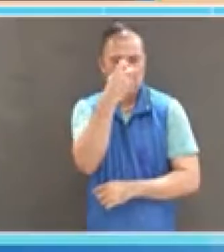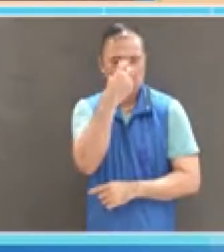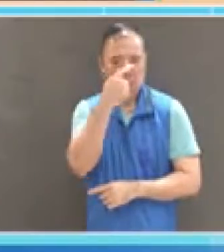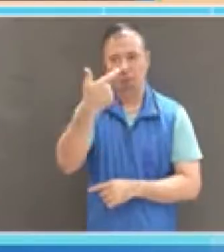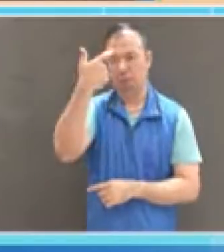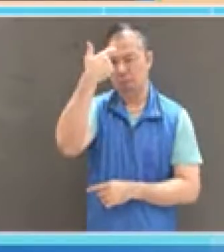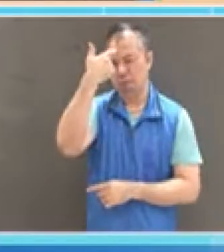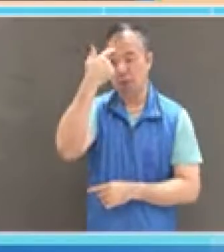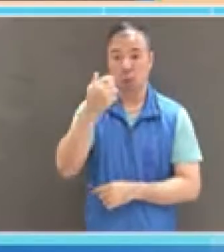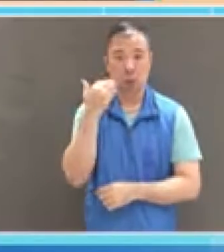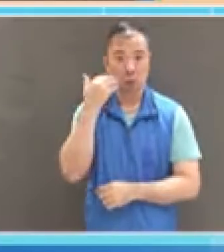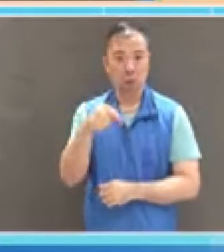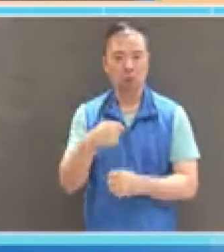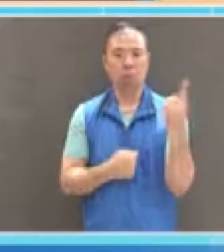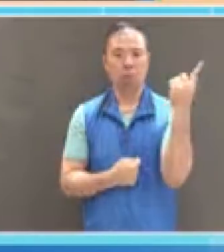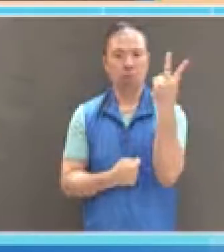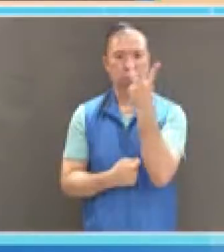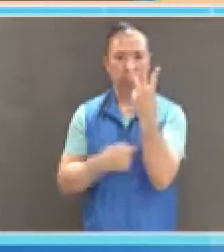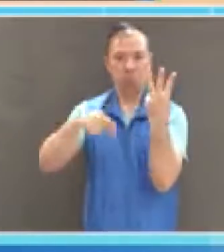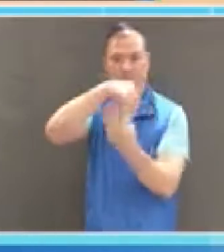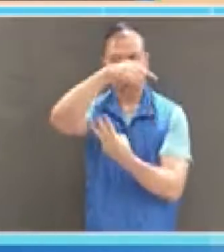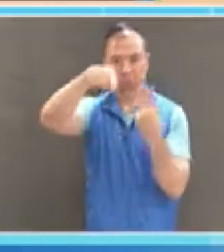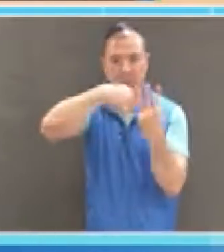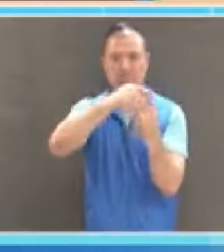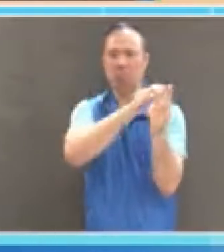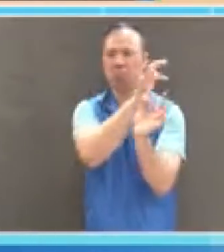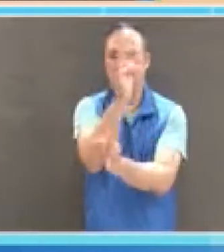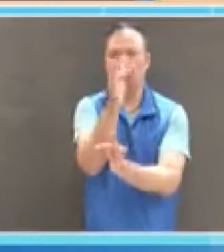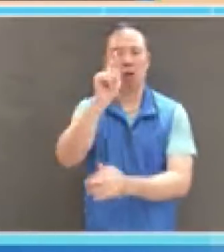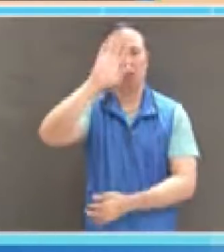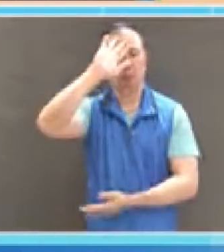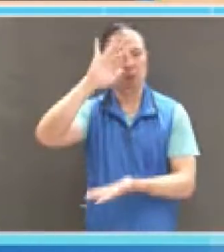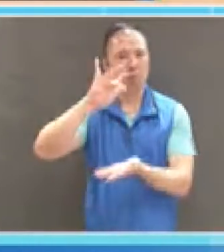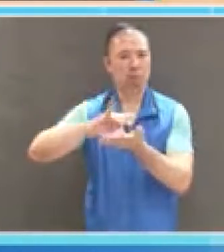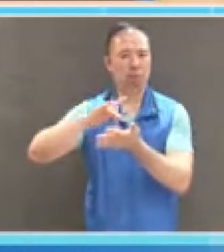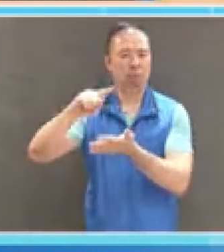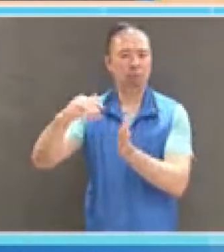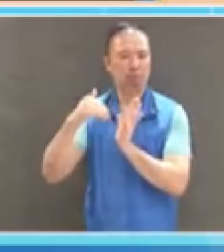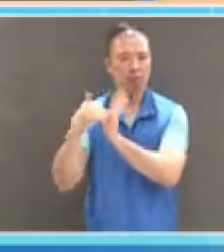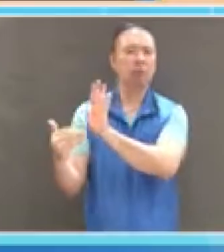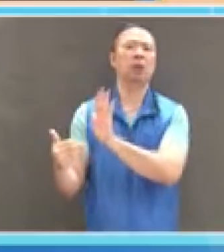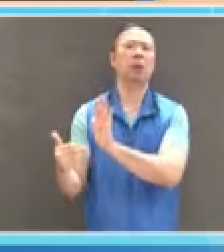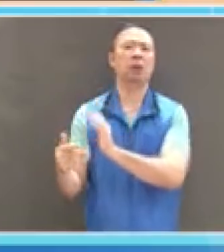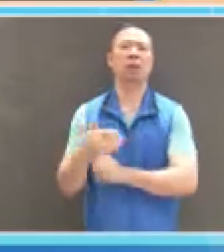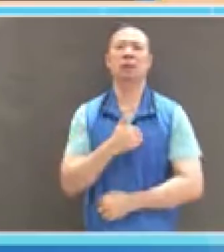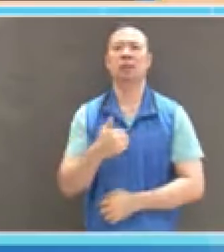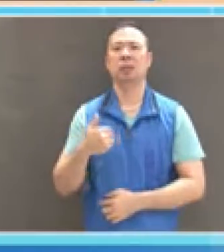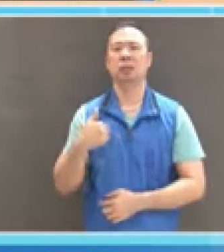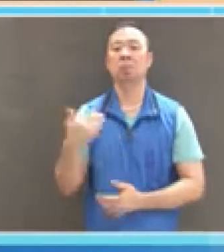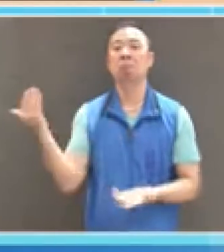火条，病毒都袂入来。结果呢？